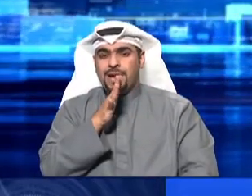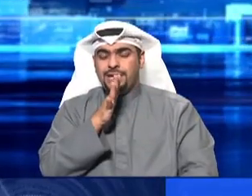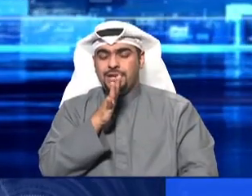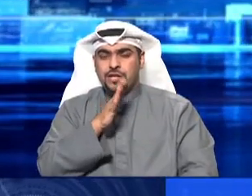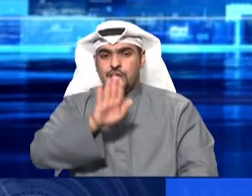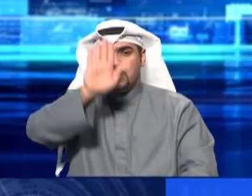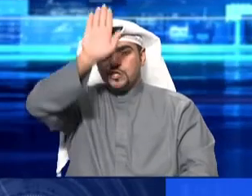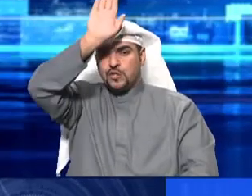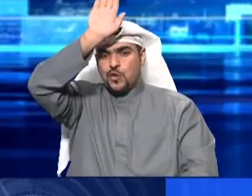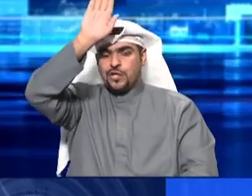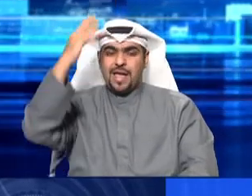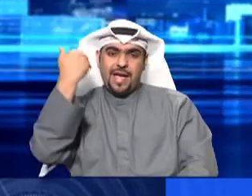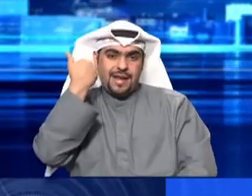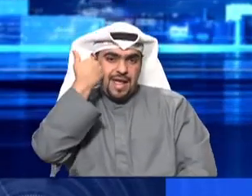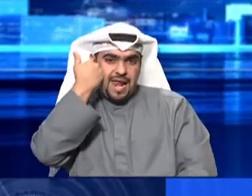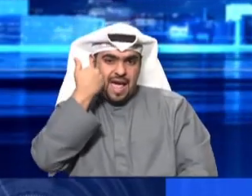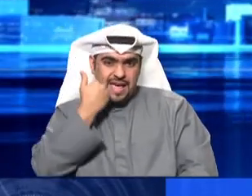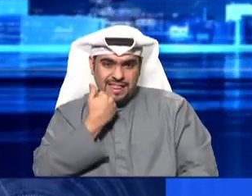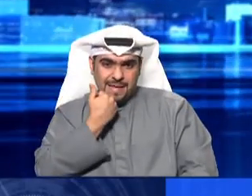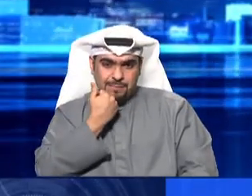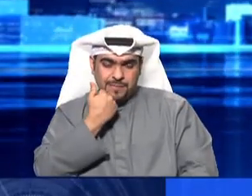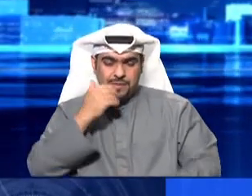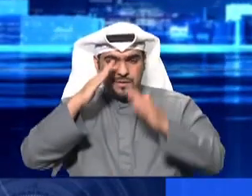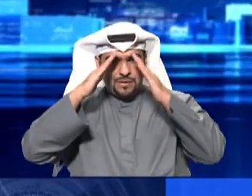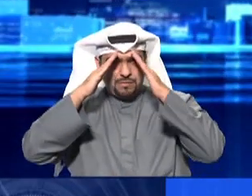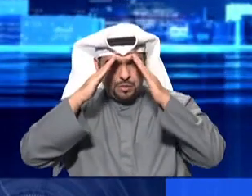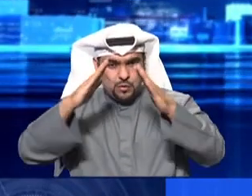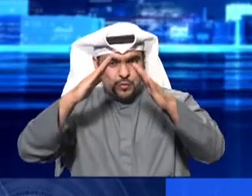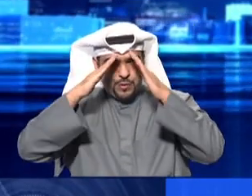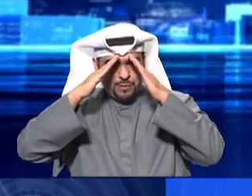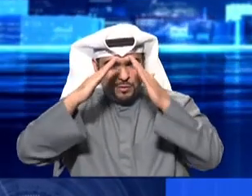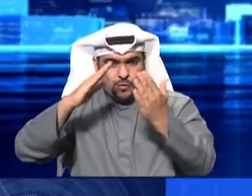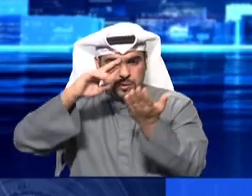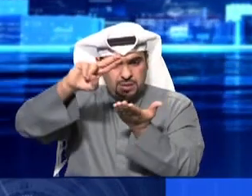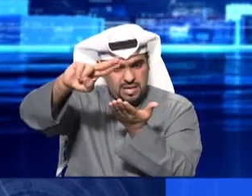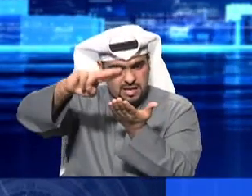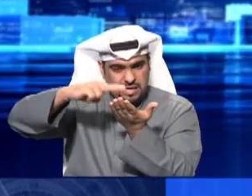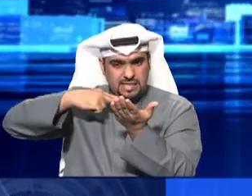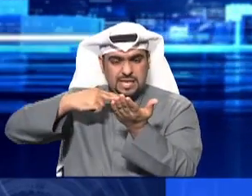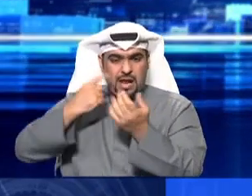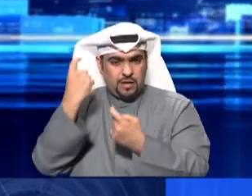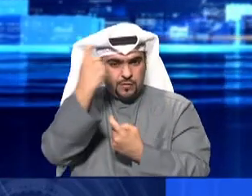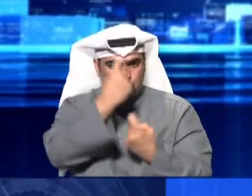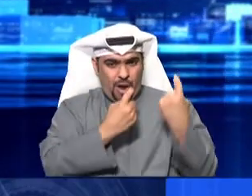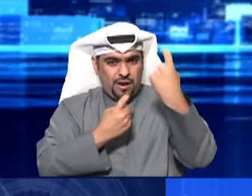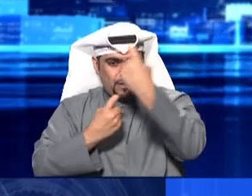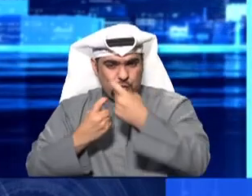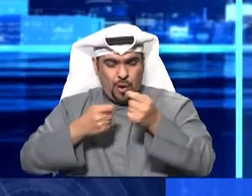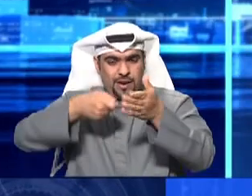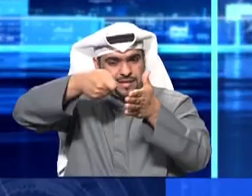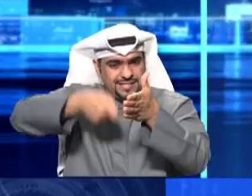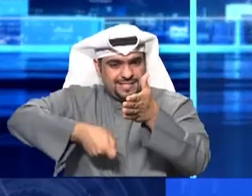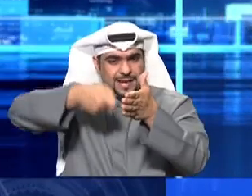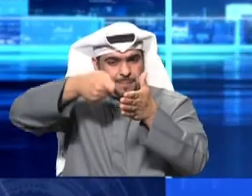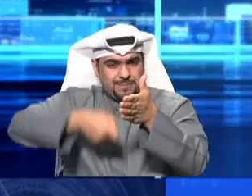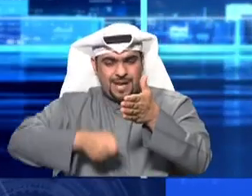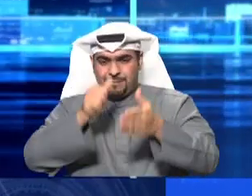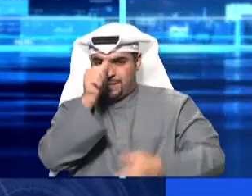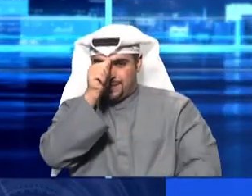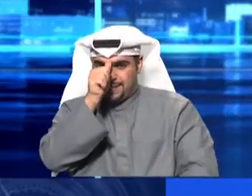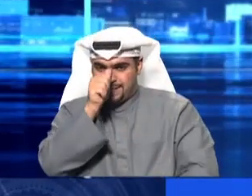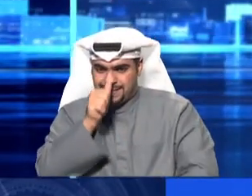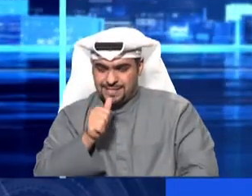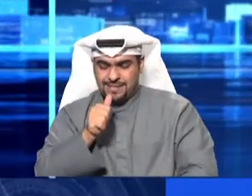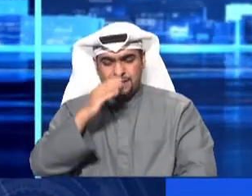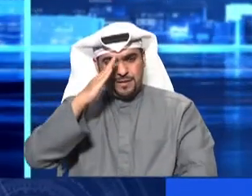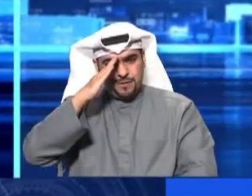الجلالة السلطان هيثم بن طارق المعظم سلطان عمان الشقيقة من خالص التعازي وصادق المواساة بهذا المصاب